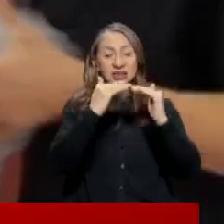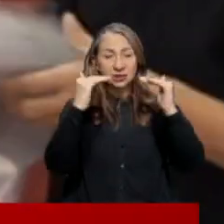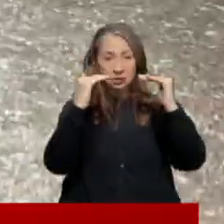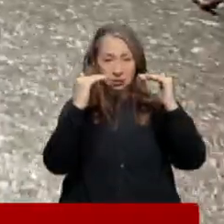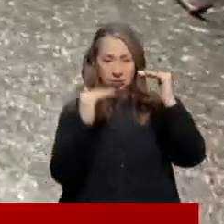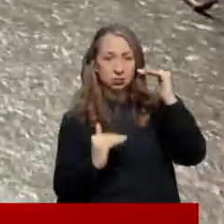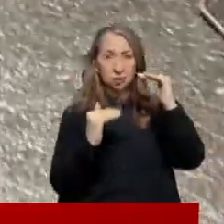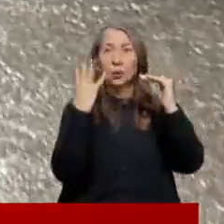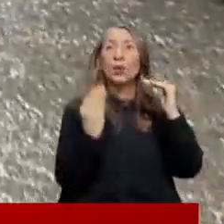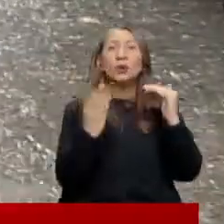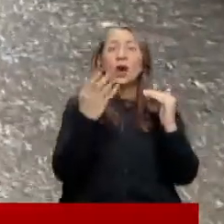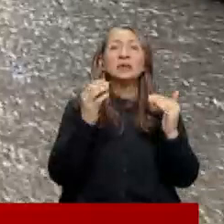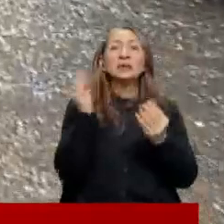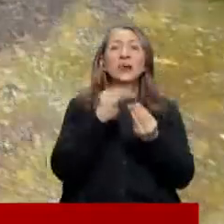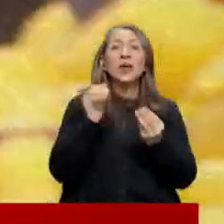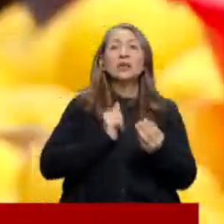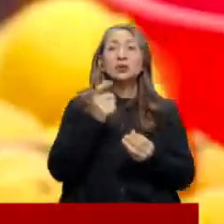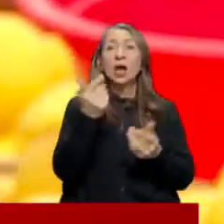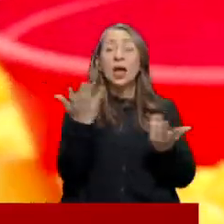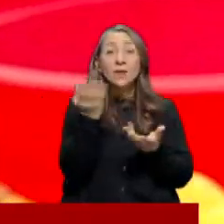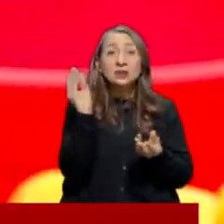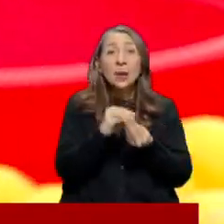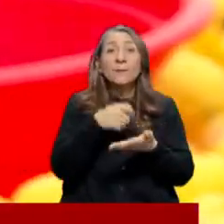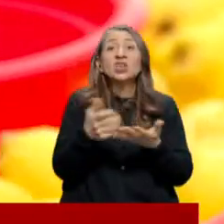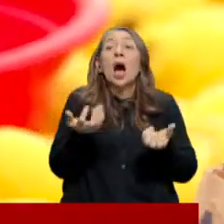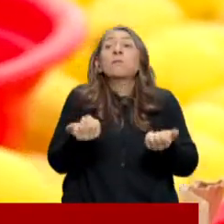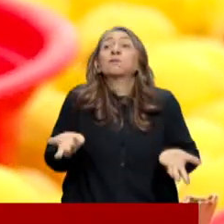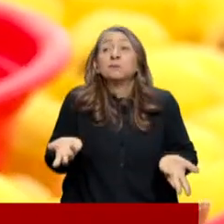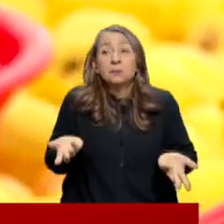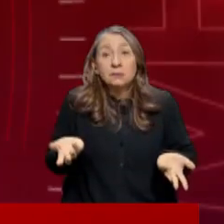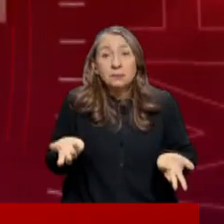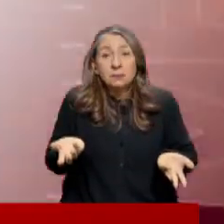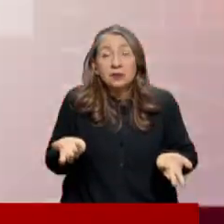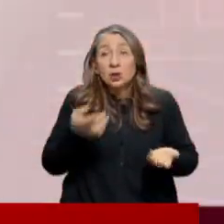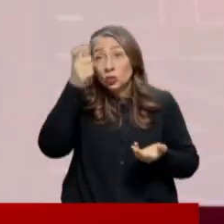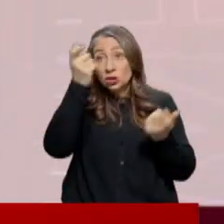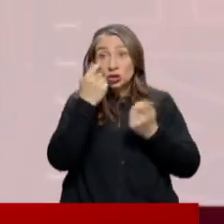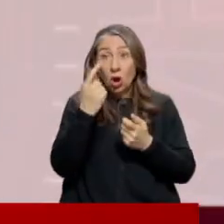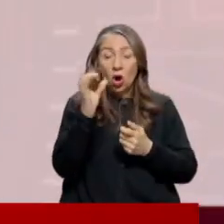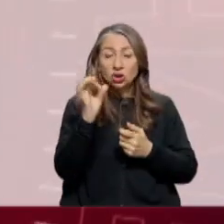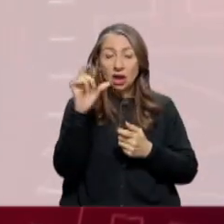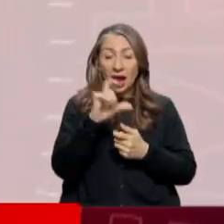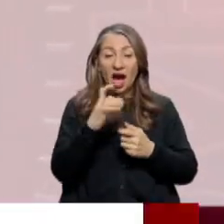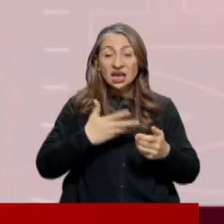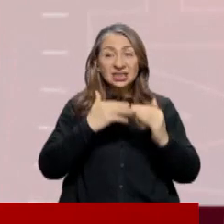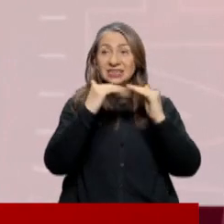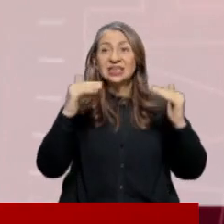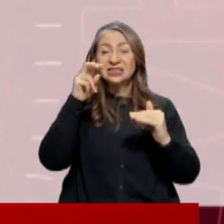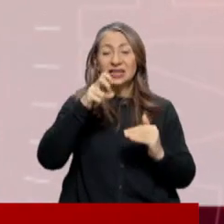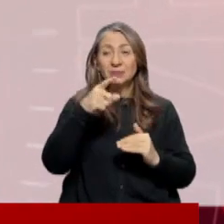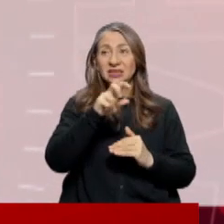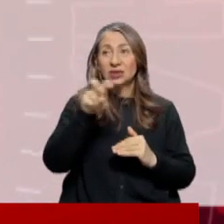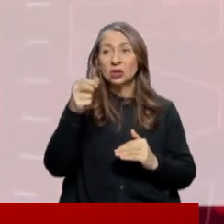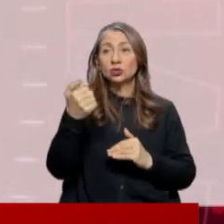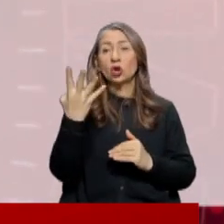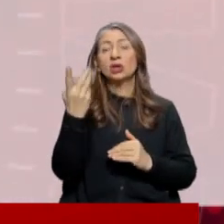sınırının altında kaldı zamlı asgari ücret. Hem de henüz zamlı maaş çalışanın eline geçmeden. Türk İş'e göre Ocak ayının açlık sınırı